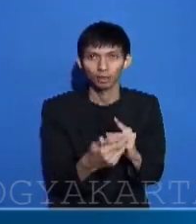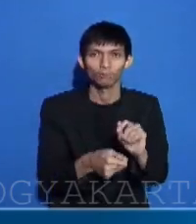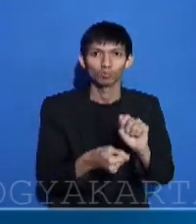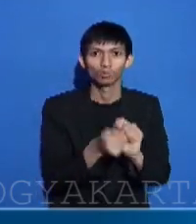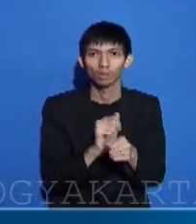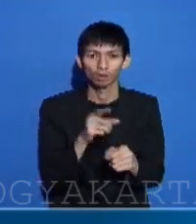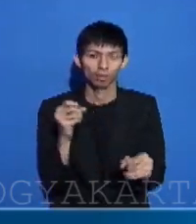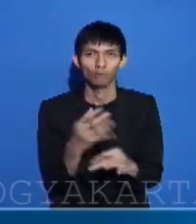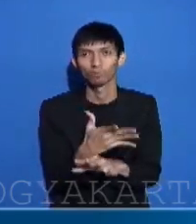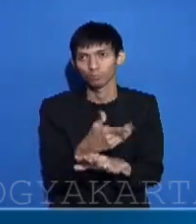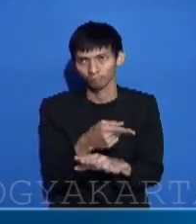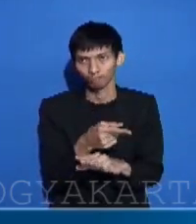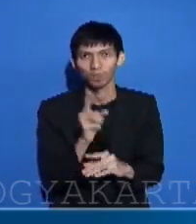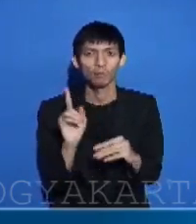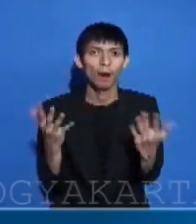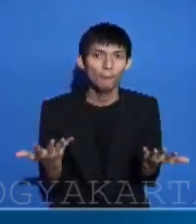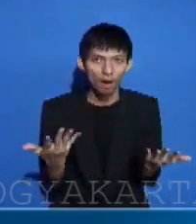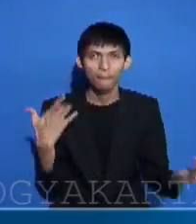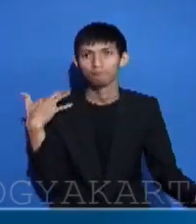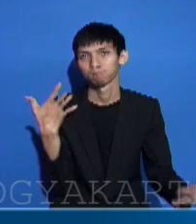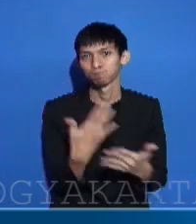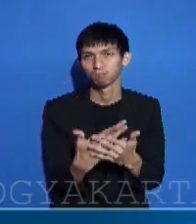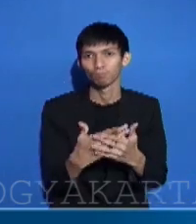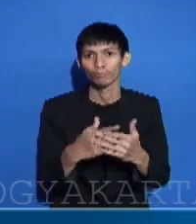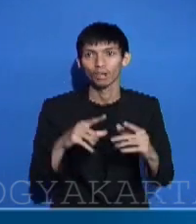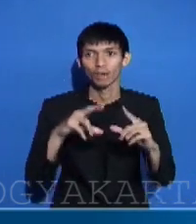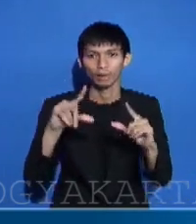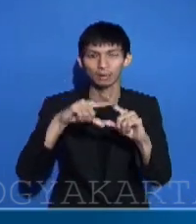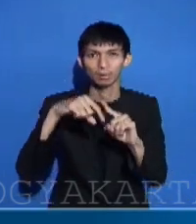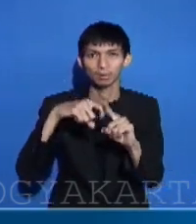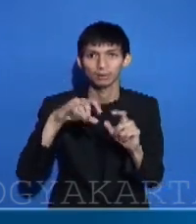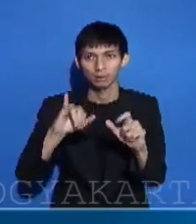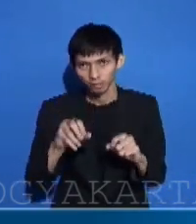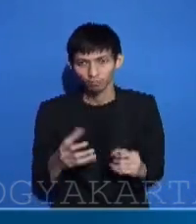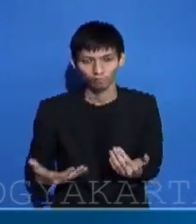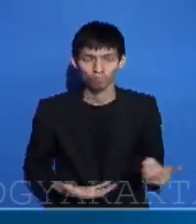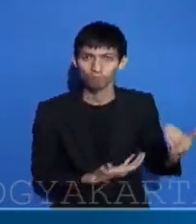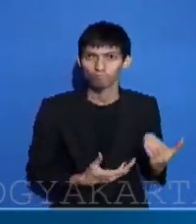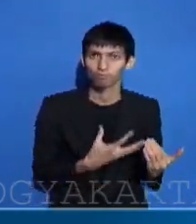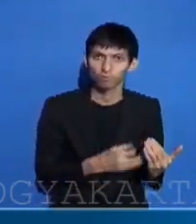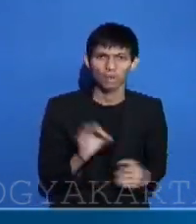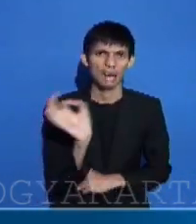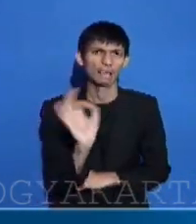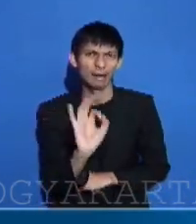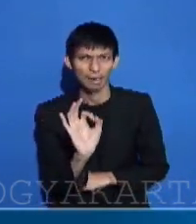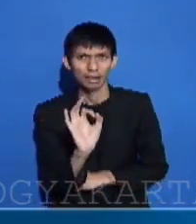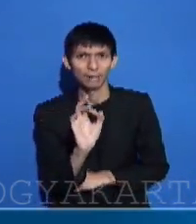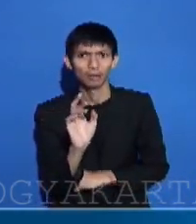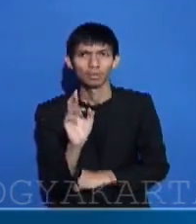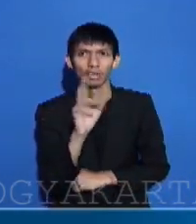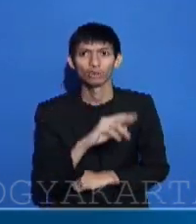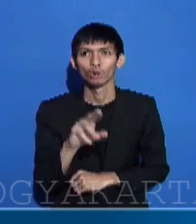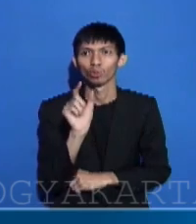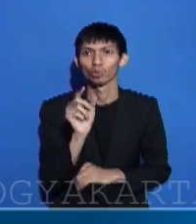terjadi karena tidak maksimalnya pemberian ASI pada bayi saat usia pertumbuhan. Sementara itu, Rektor UNRIO Hari